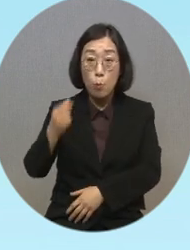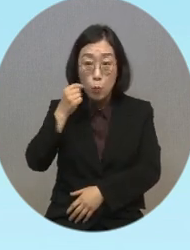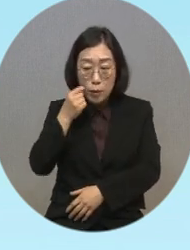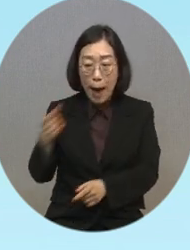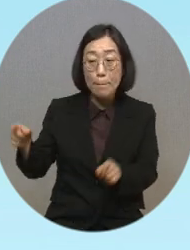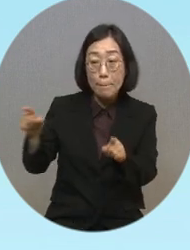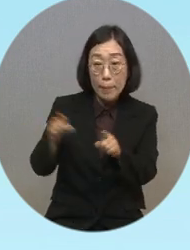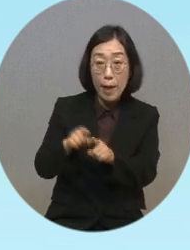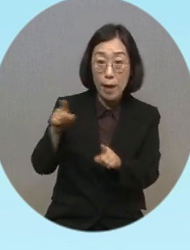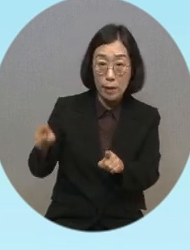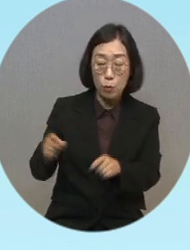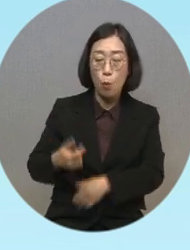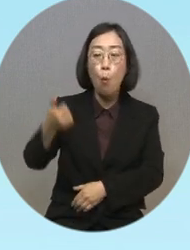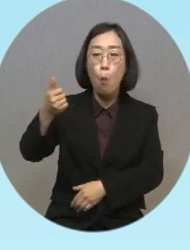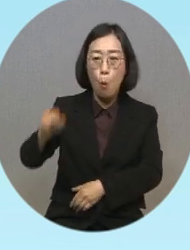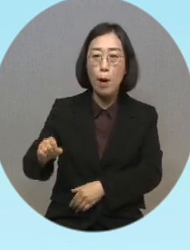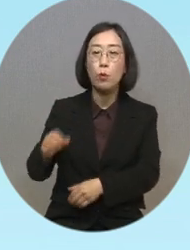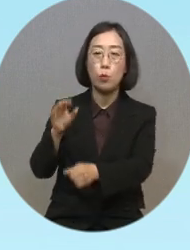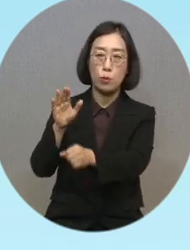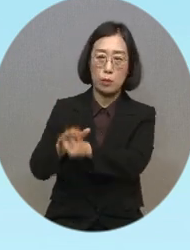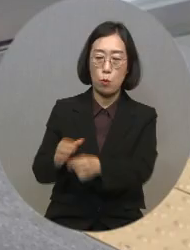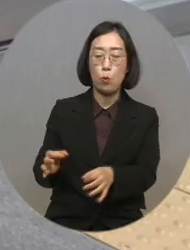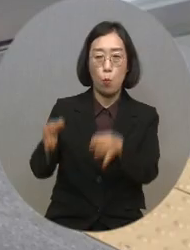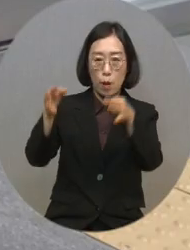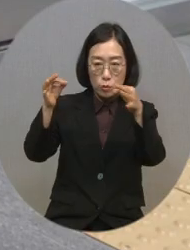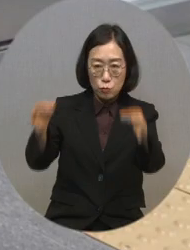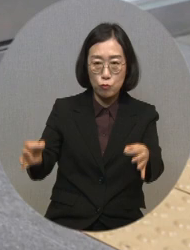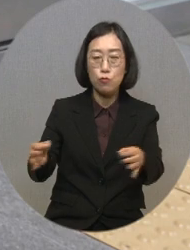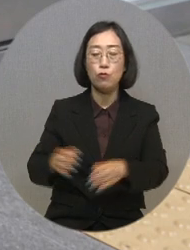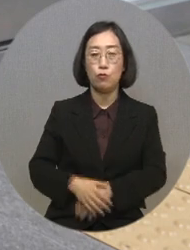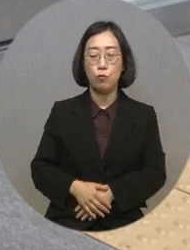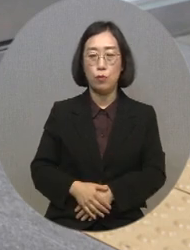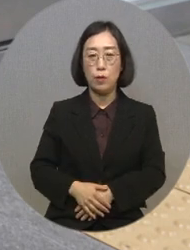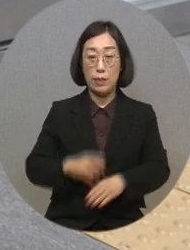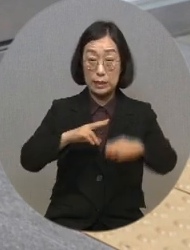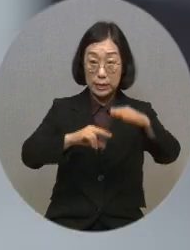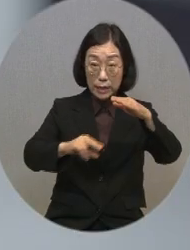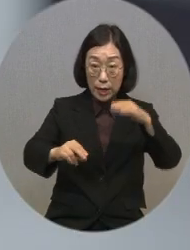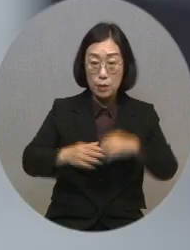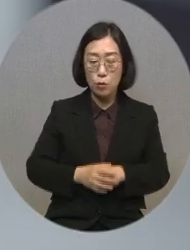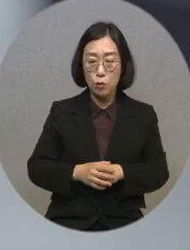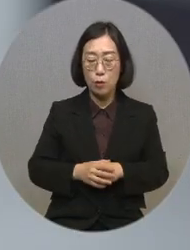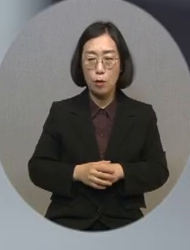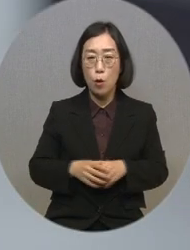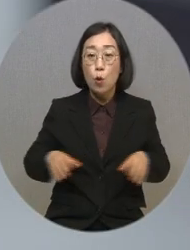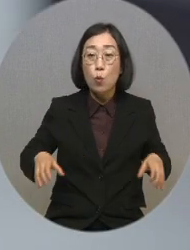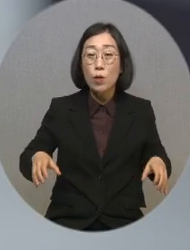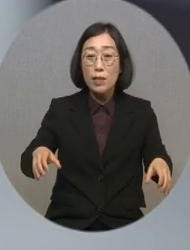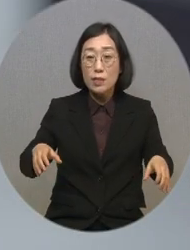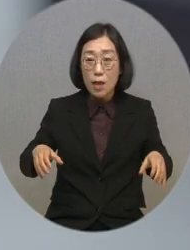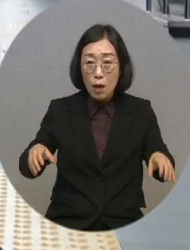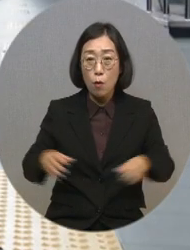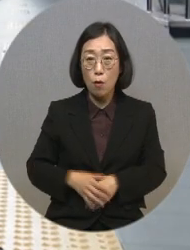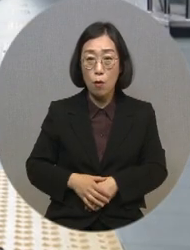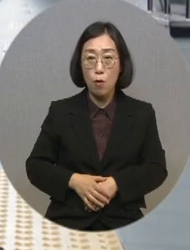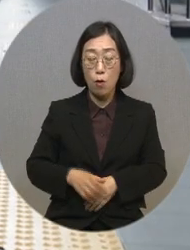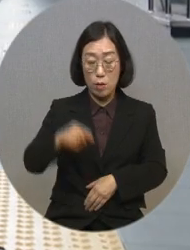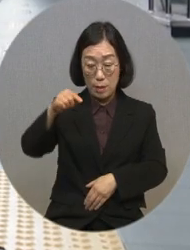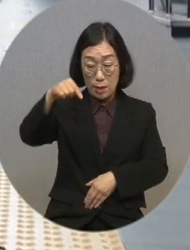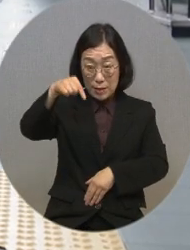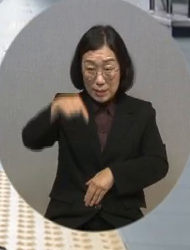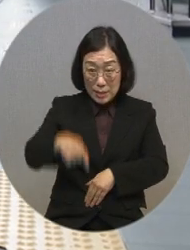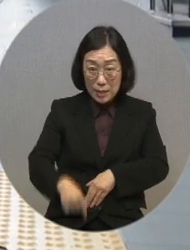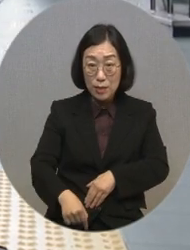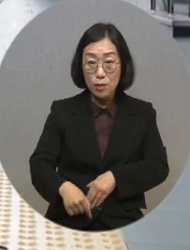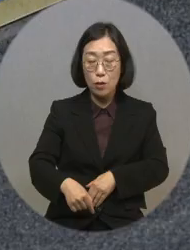5만 원까지 버스 요금을 지원하고 있습니다 지하철의 경우 휠처 용의 지상부터 승강장까지 편리하게